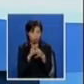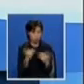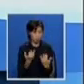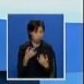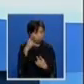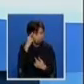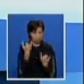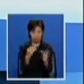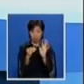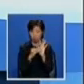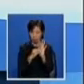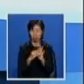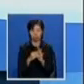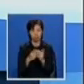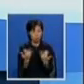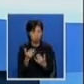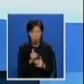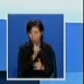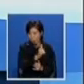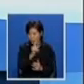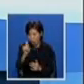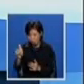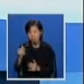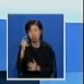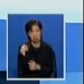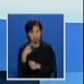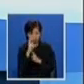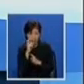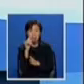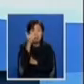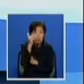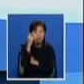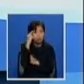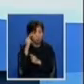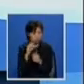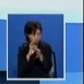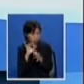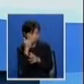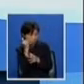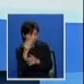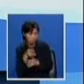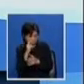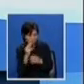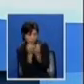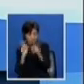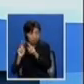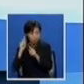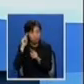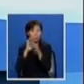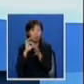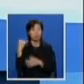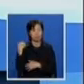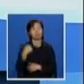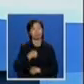างในกรุงเทพมหานครซึ่งอยู่ในพื้นที่ที่มีความเสี่ยงต่อการเกิดเหตุการณ์ต่างๆเพราะฉะนั้นไม่ใช่เฉพาะโรงเรียนที่